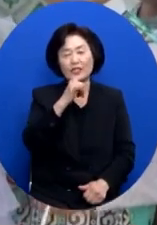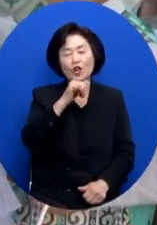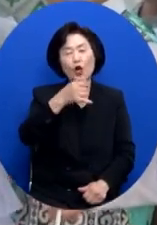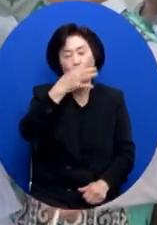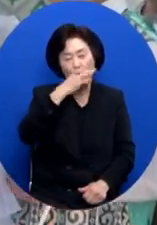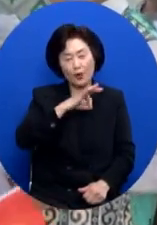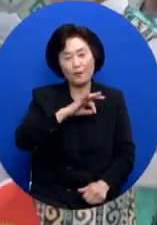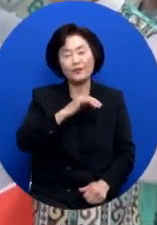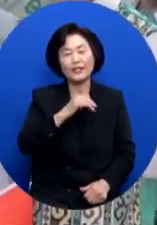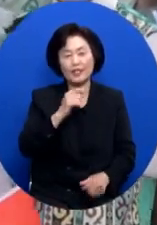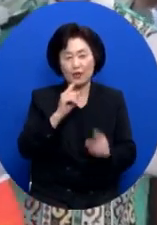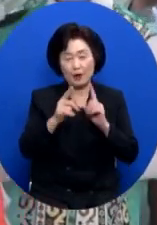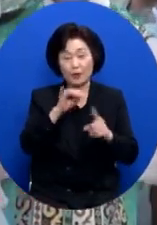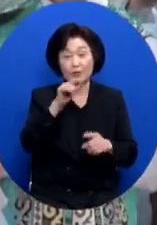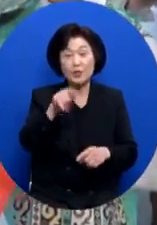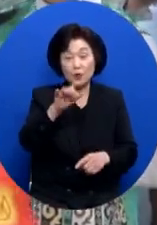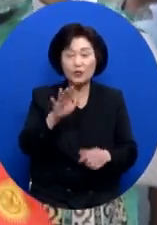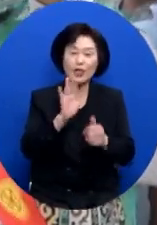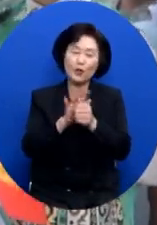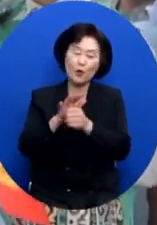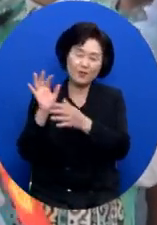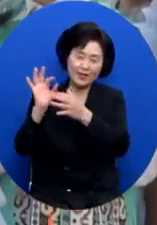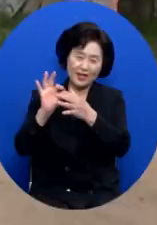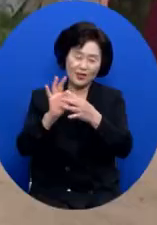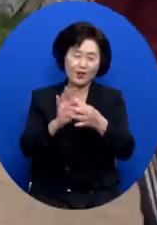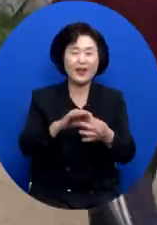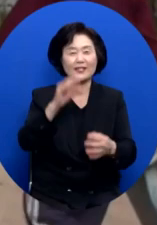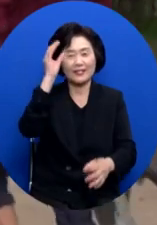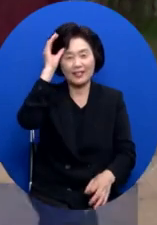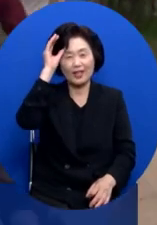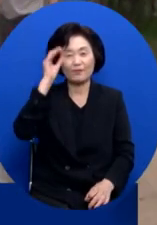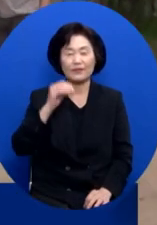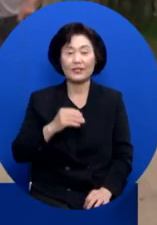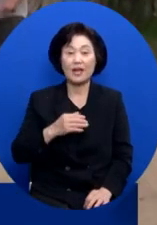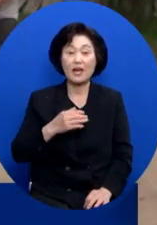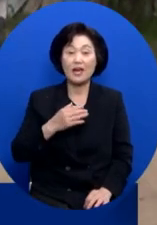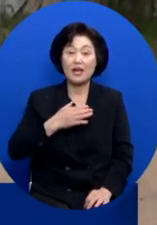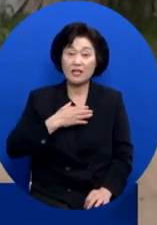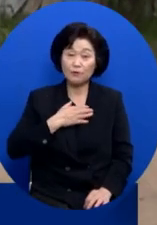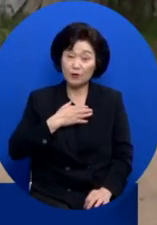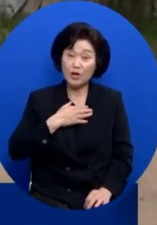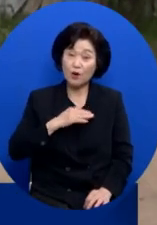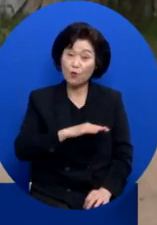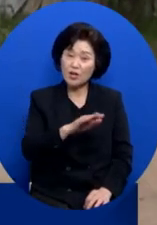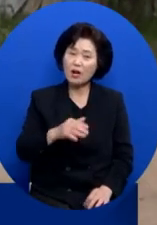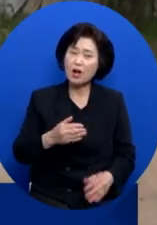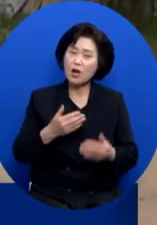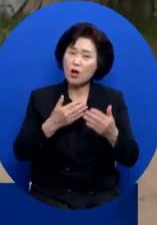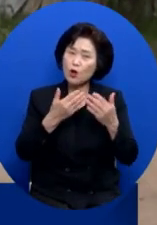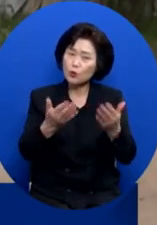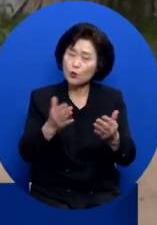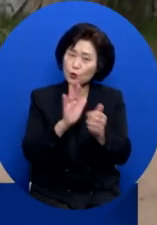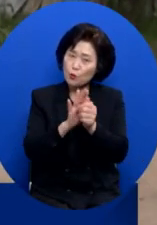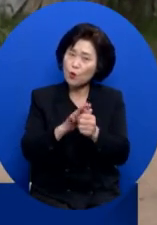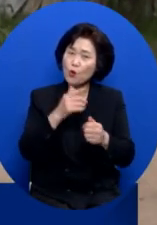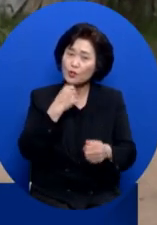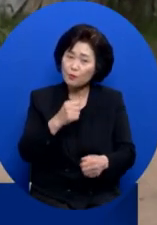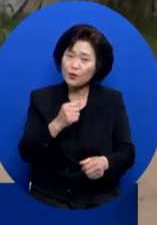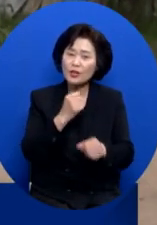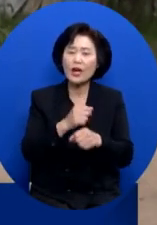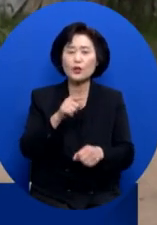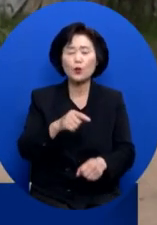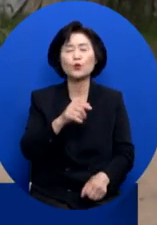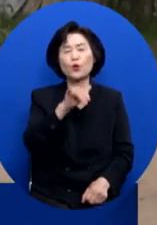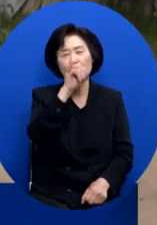위한 지원이 계속되길 기대했습니다. 우리가 해주고 싶어서 나누는 것도 물론 있겠지만 그 필요한